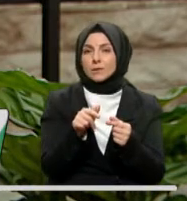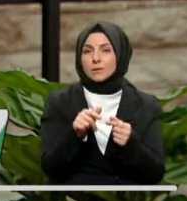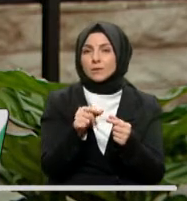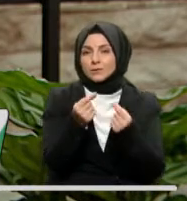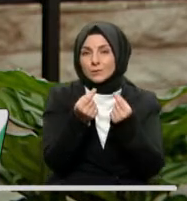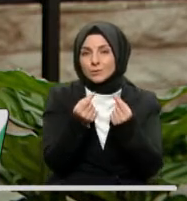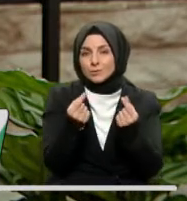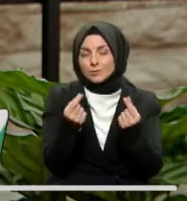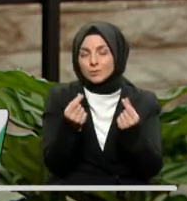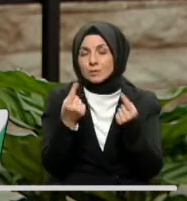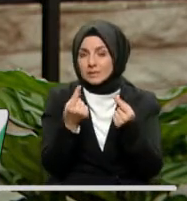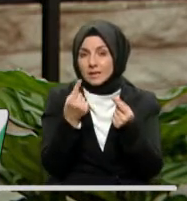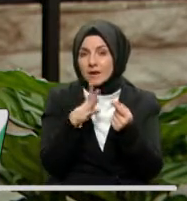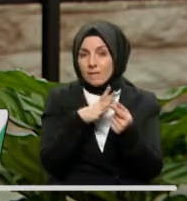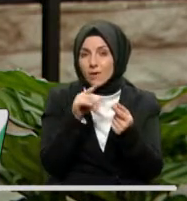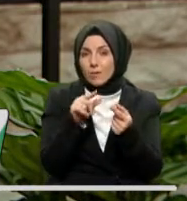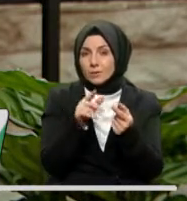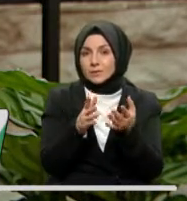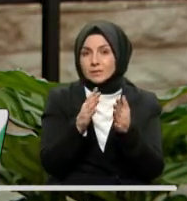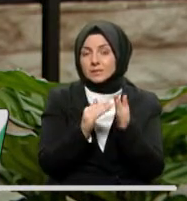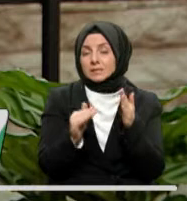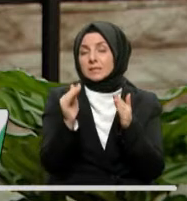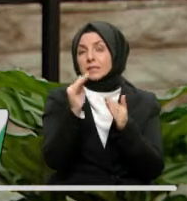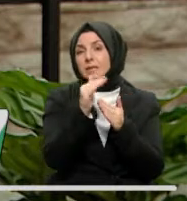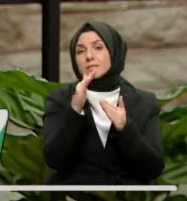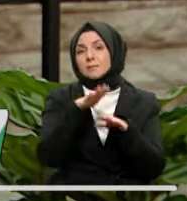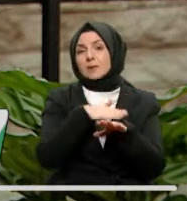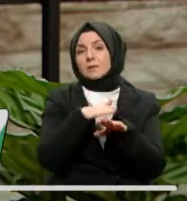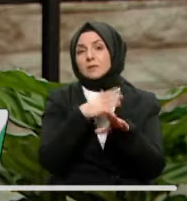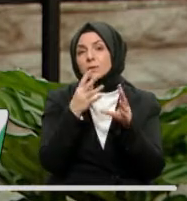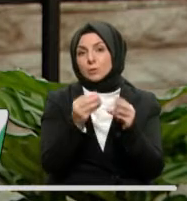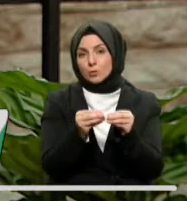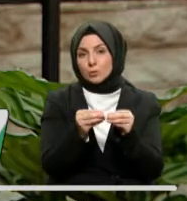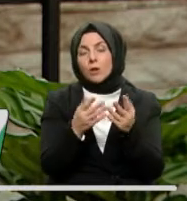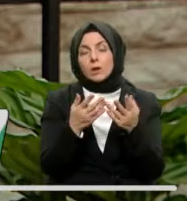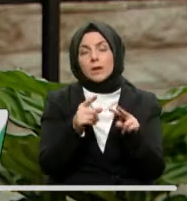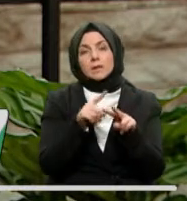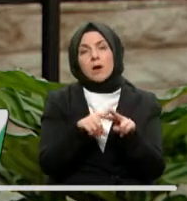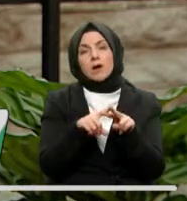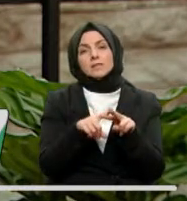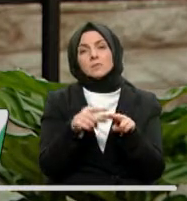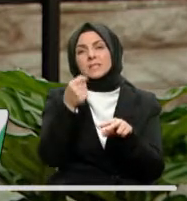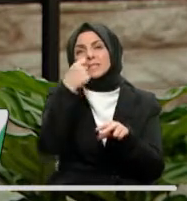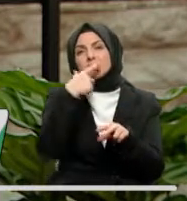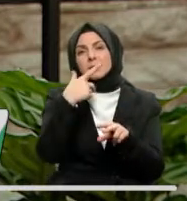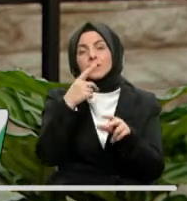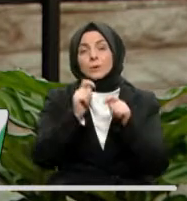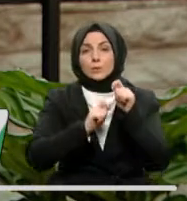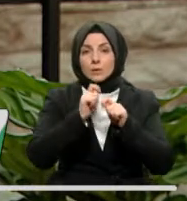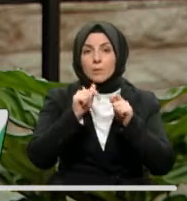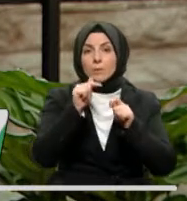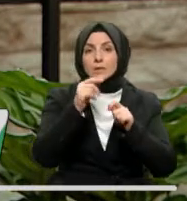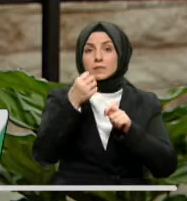onların gelişimi yavaş oluyor Onun için aspirini kullanıldı tek yer canlı çiçeklerden vazodaki canlı çiçeklerin ömrünü uzatmak